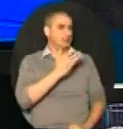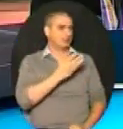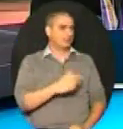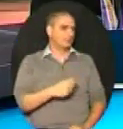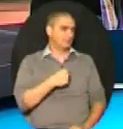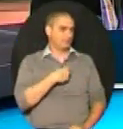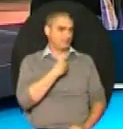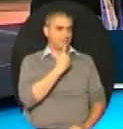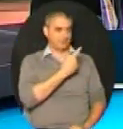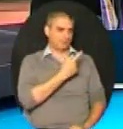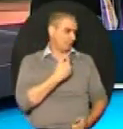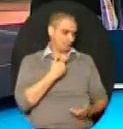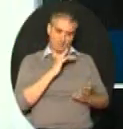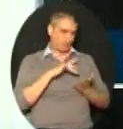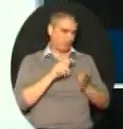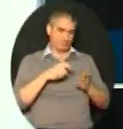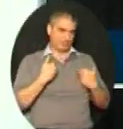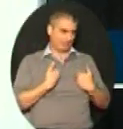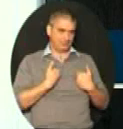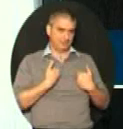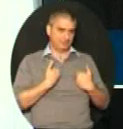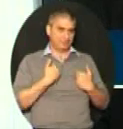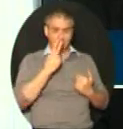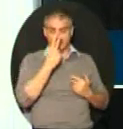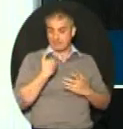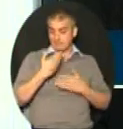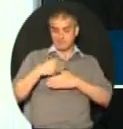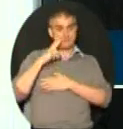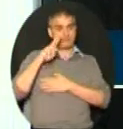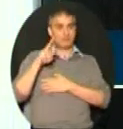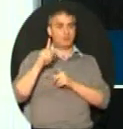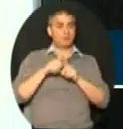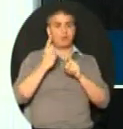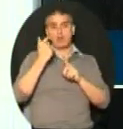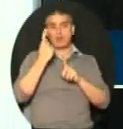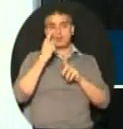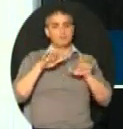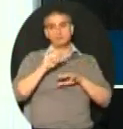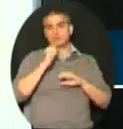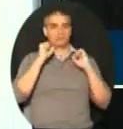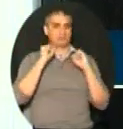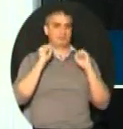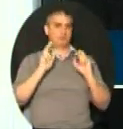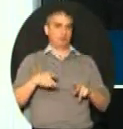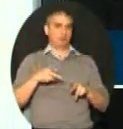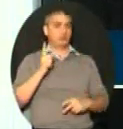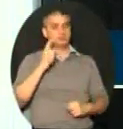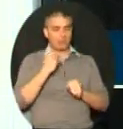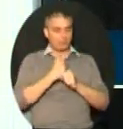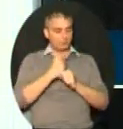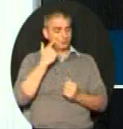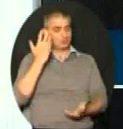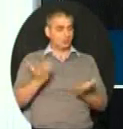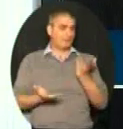אחד, בתור אחד שלא יושב פה בכנסת. זה נראה מבחוץ כאחת הממשלות היציבות שיש, וצריך לעשות